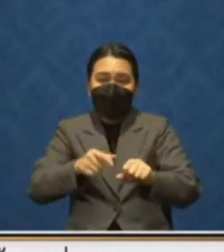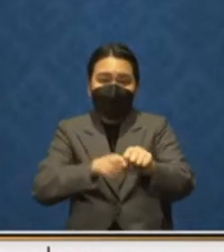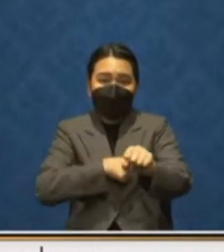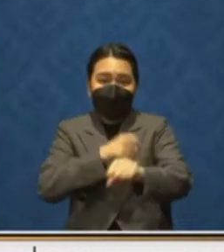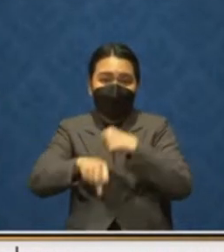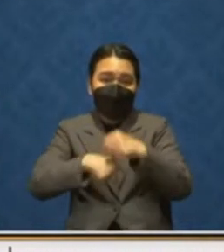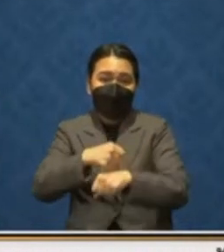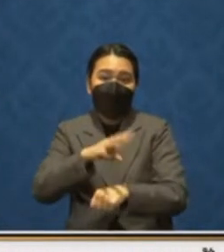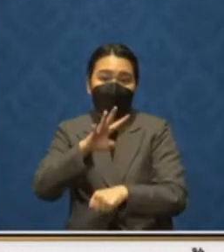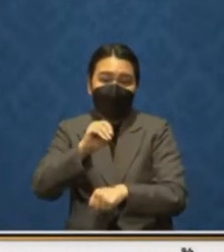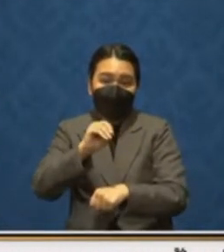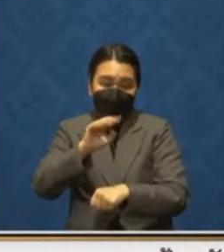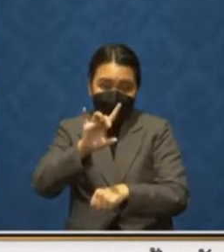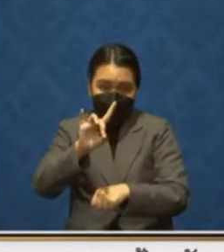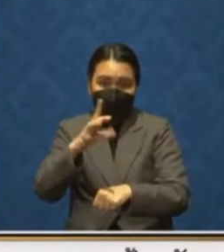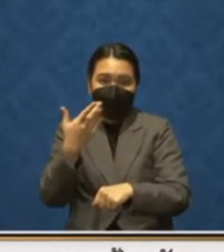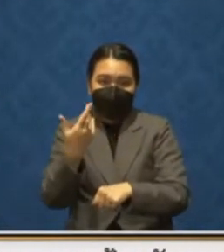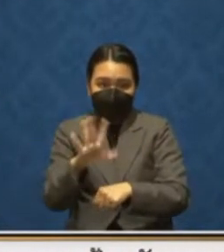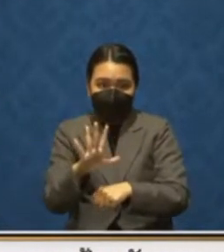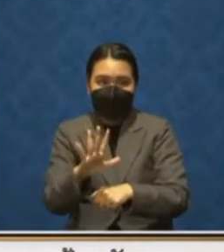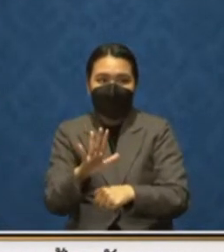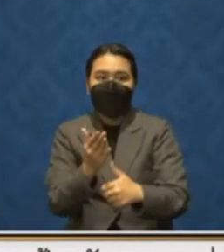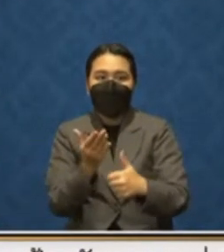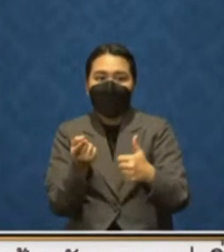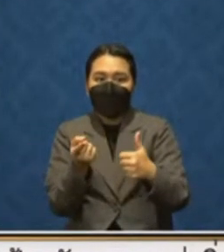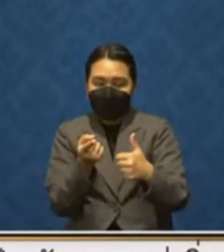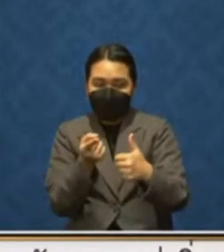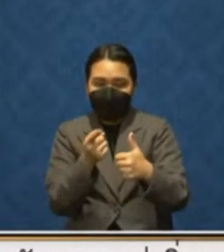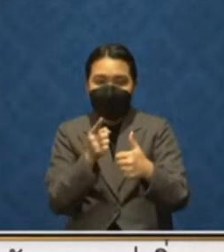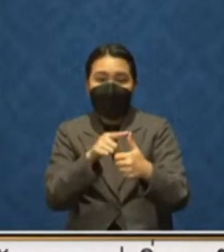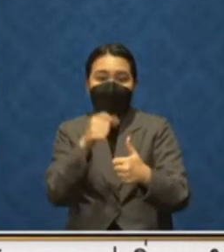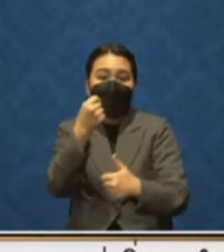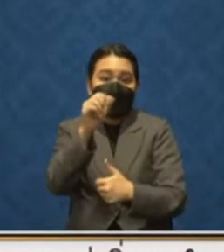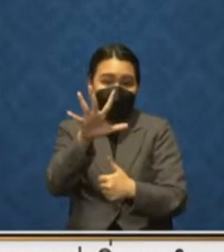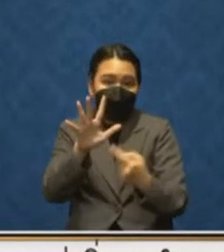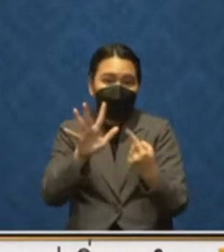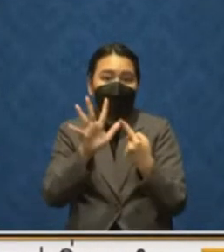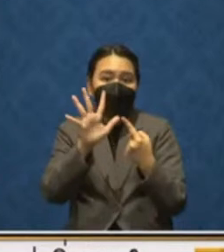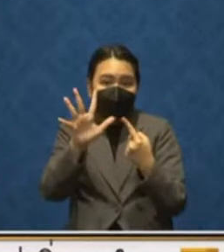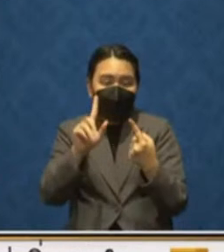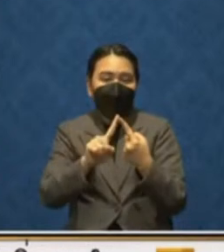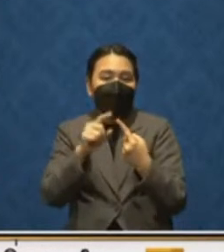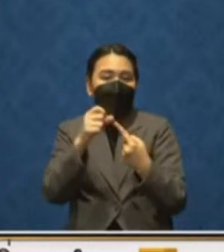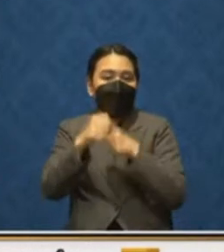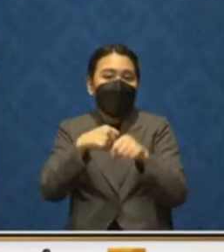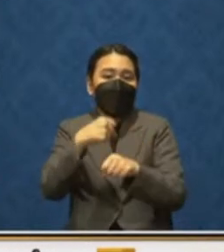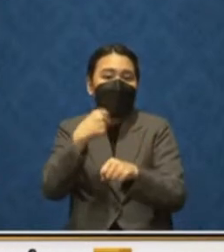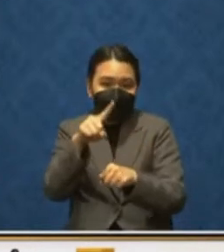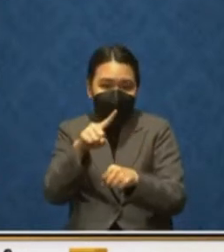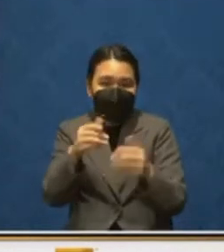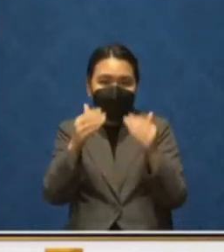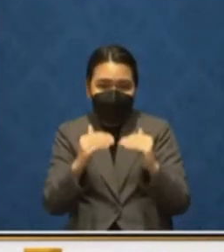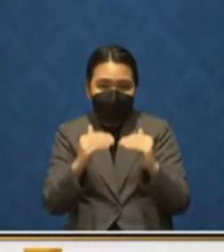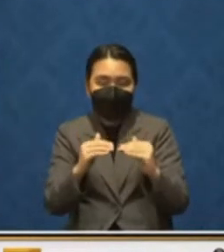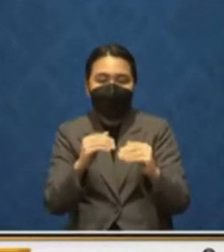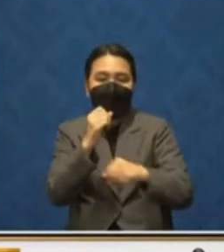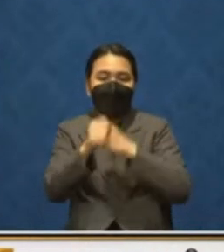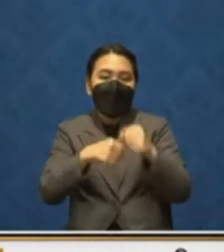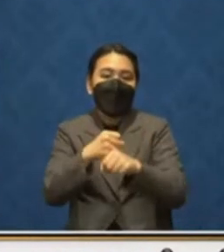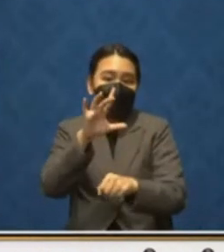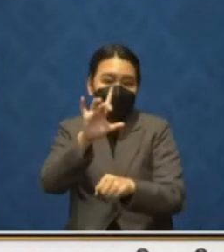จอมพลปอ 15ปีชงพลสฤษดิ์ 5ปีจอมพลถนอม 11ปีพลเอกเปรม 8ปี